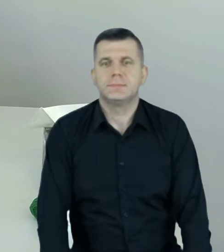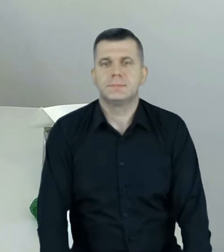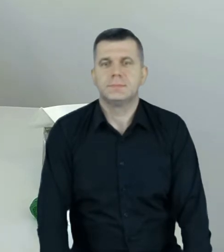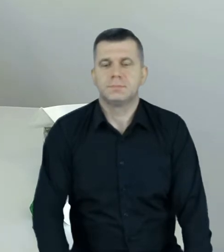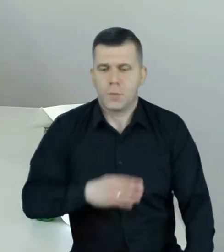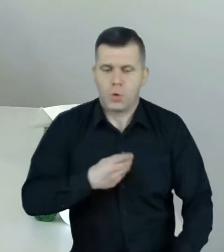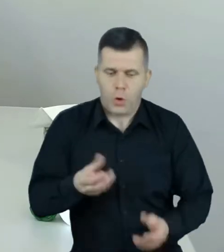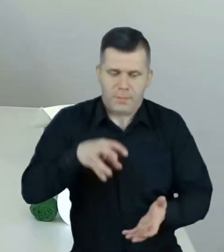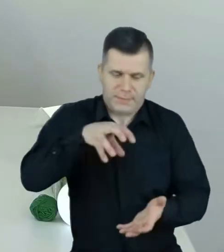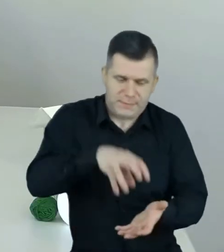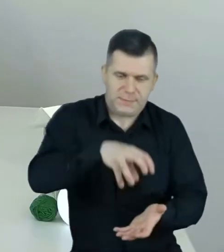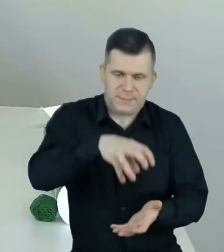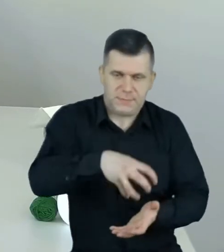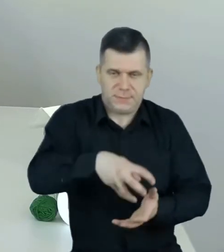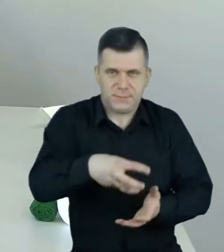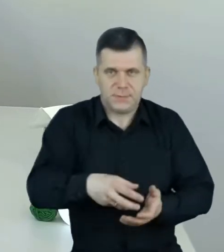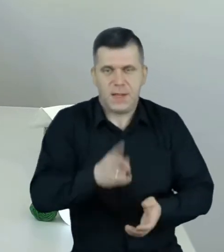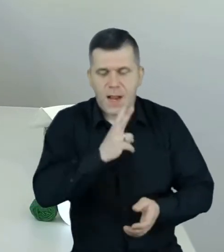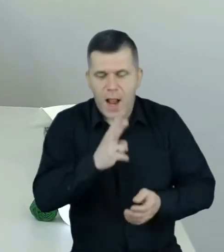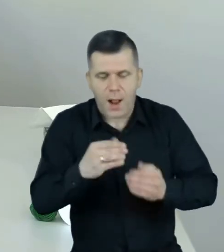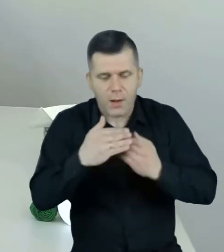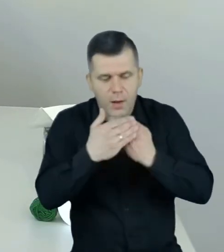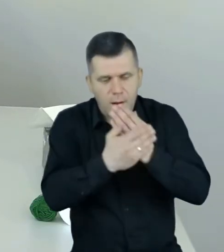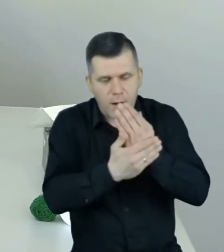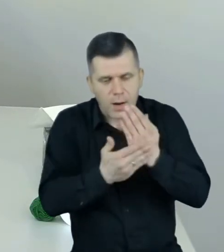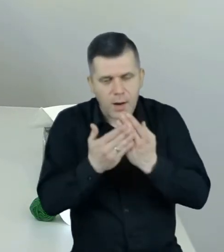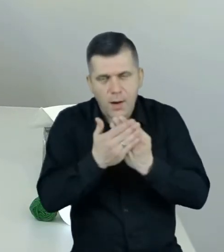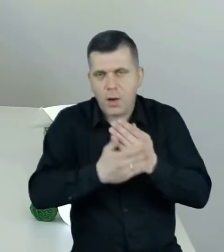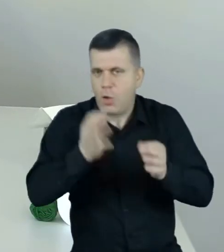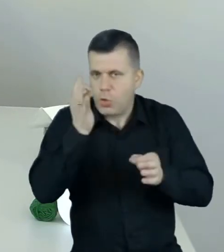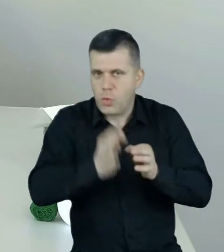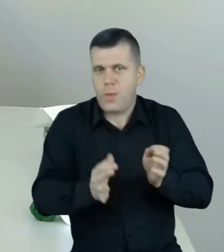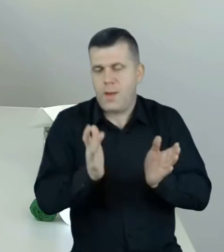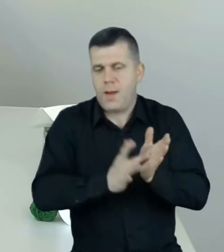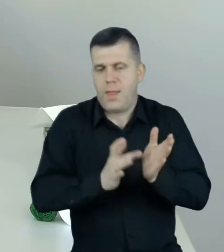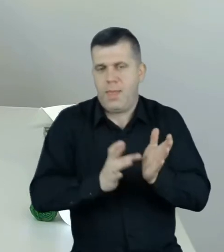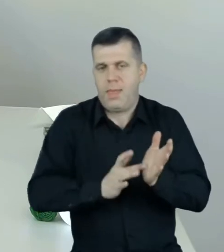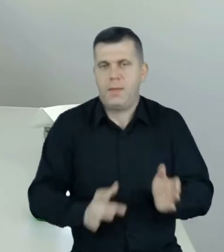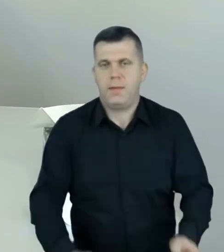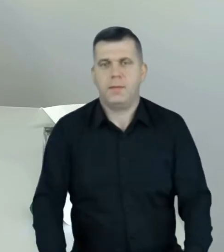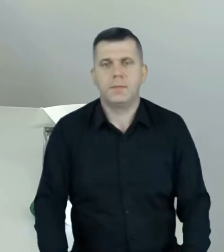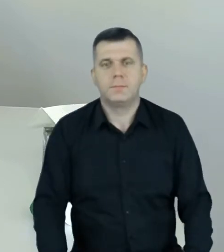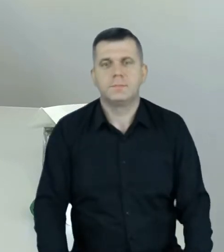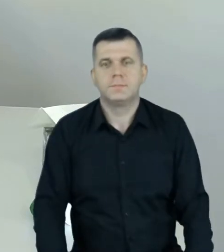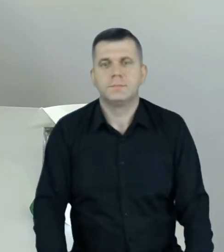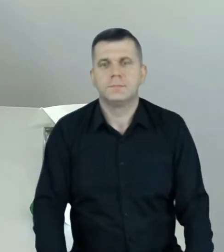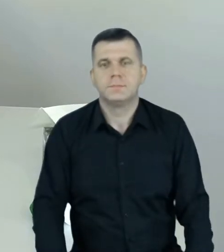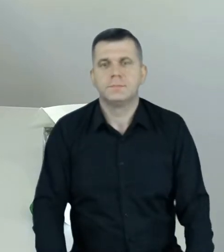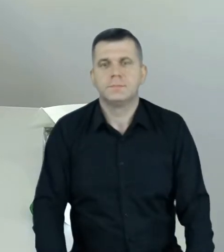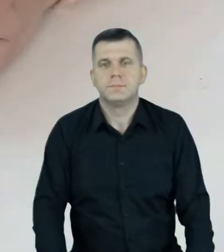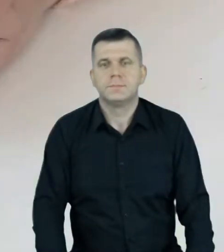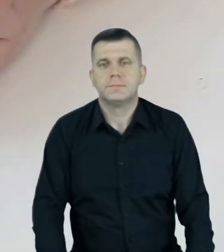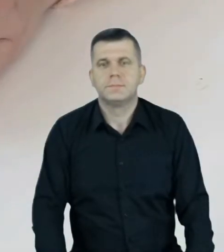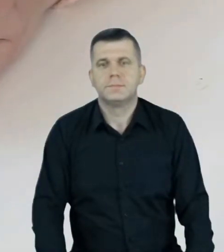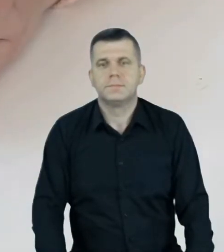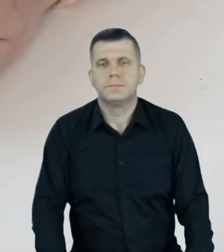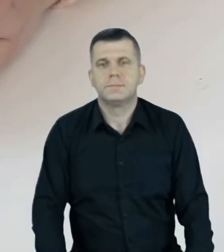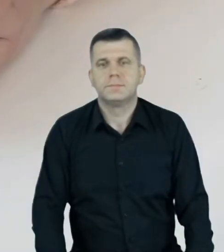możemy po dociskać żeby w każdy element kordonka wszedłem klejem